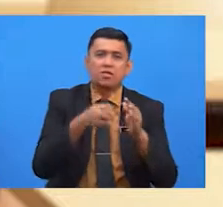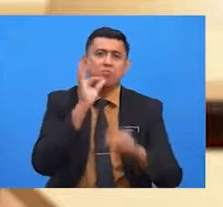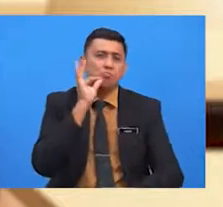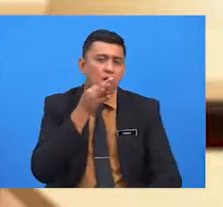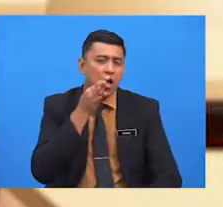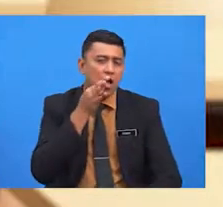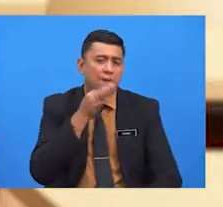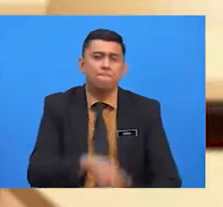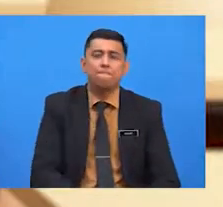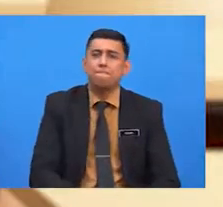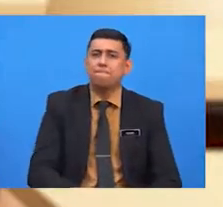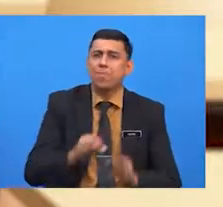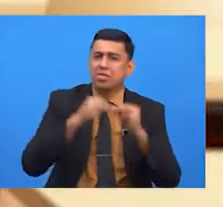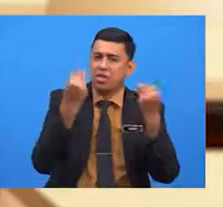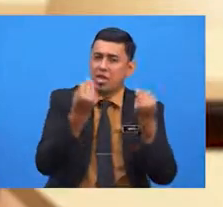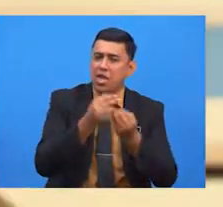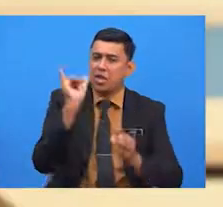yang besar dan kompleks.